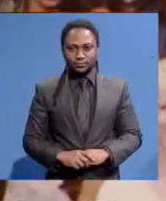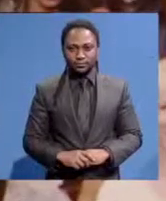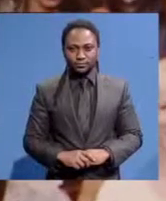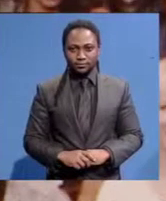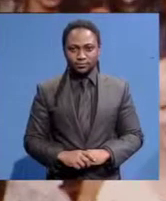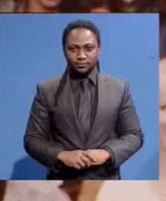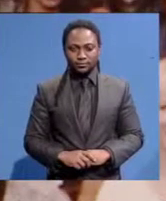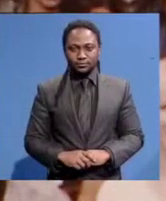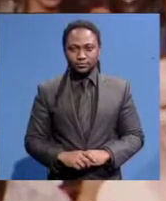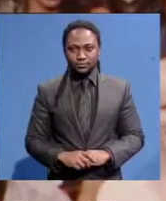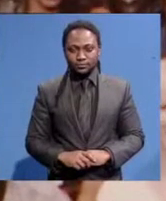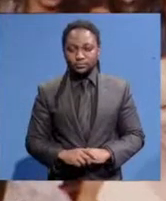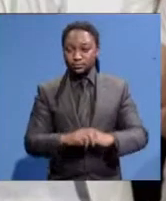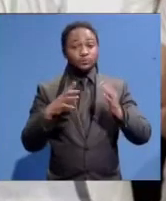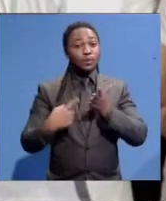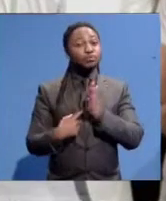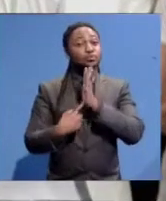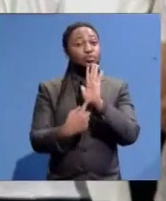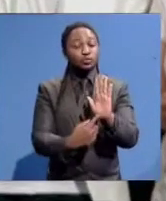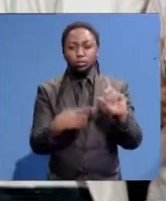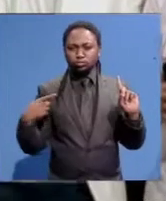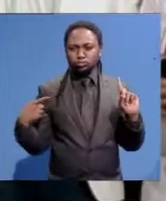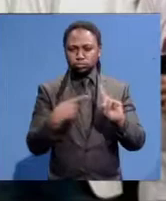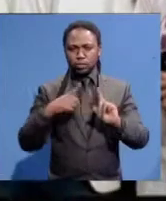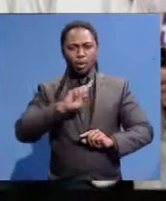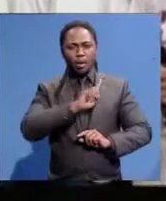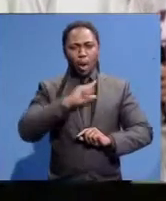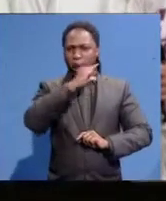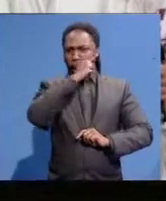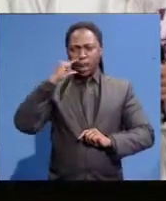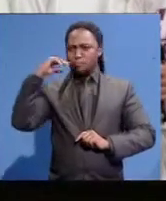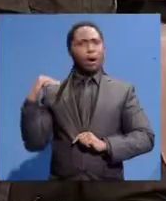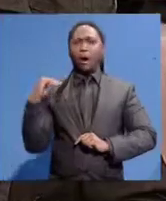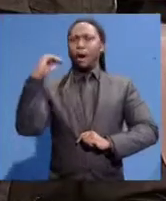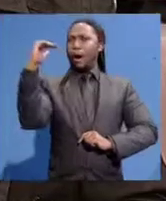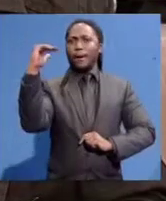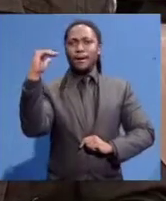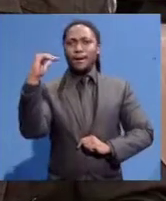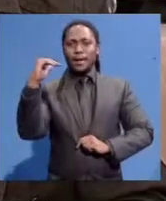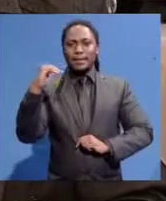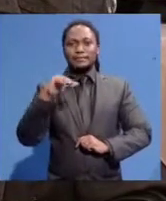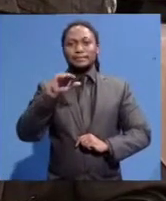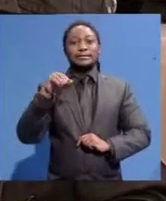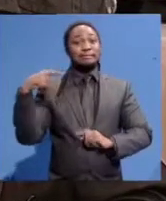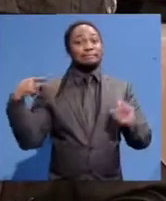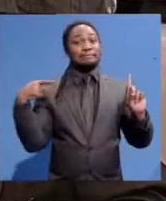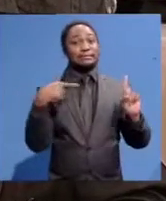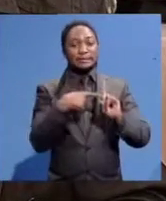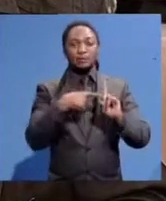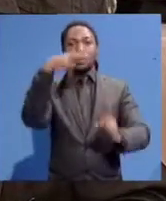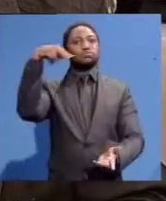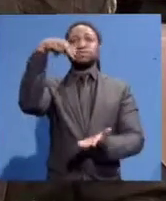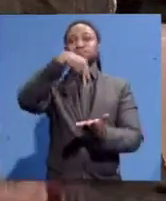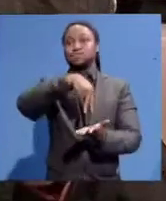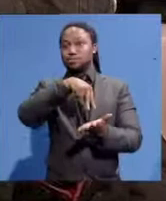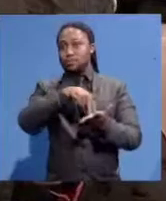Om te wys hoe almal om hom was. Ek dink met al daai groot name in die bedryf en Nelson Mandela is die ou wat uitgestaan het, jy weet, en